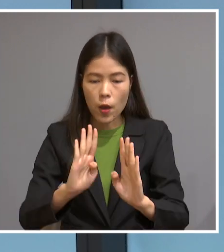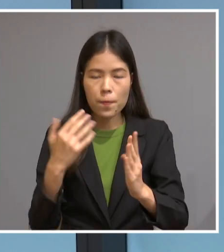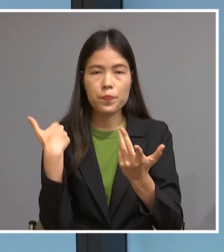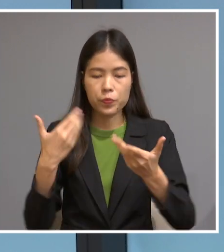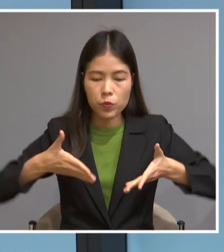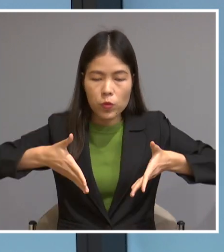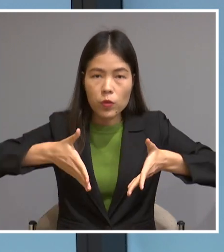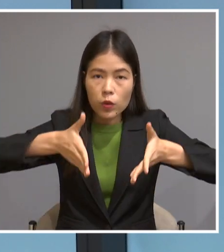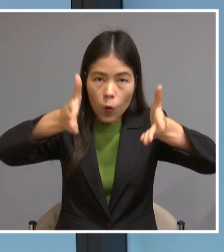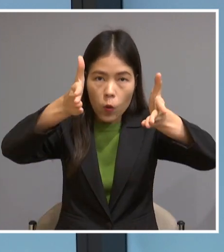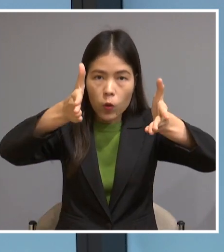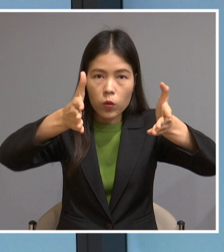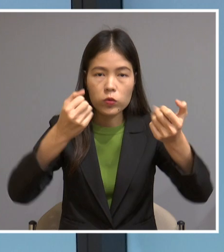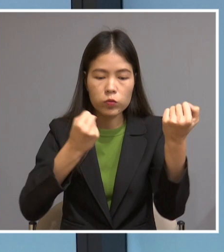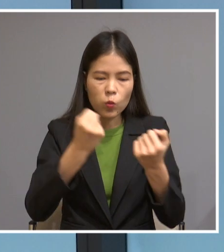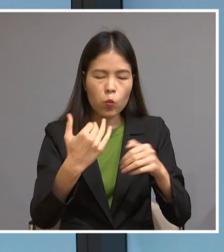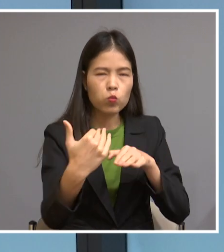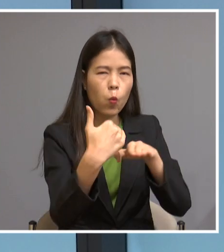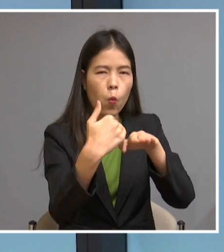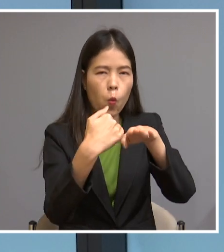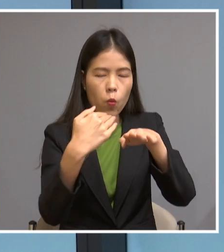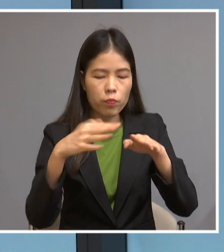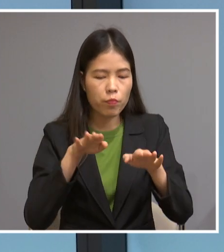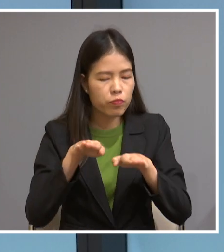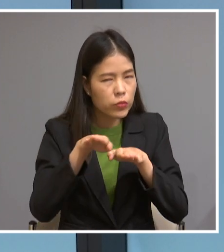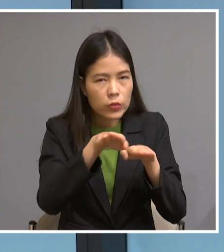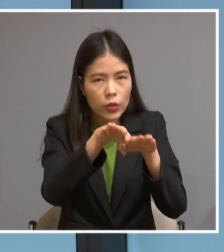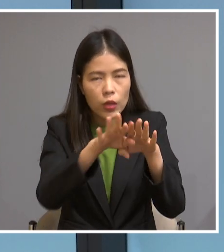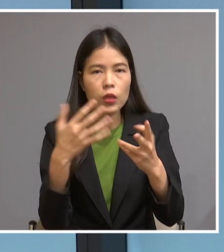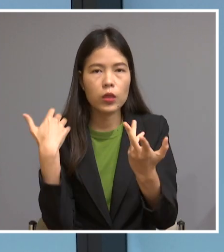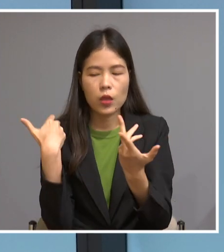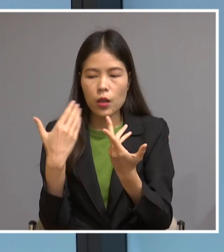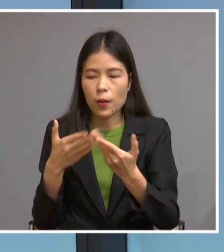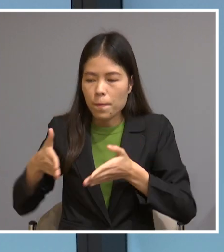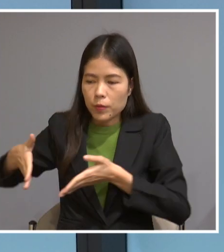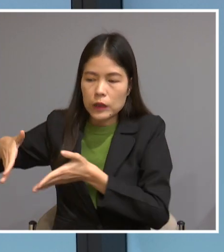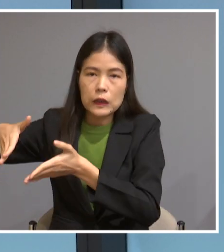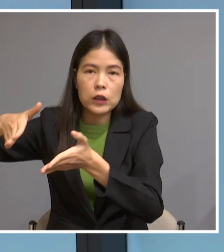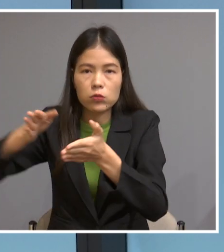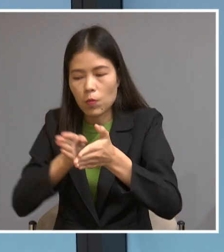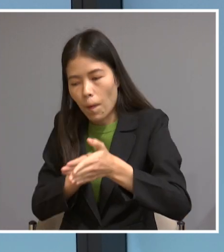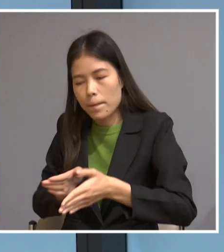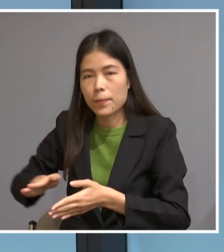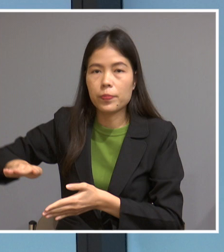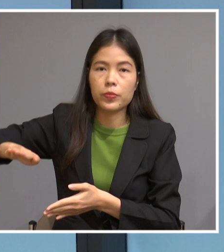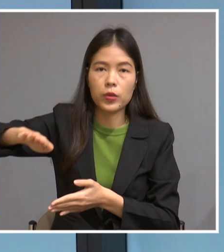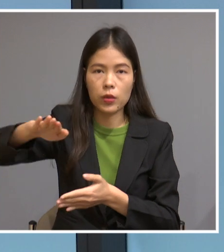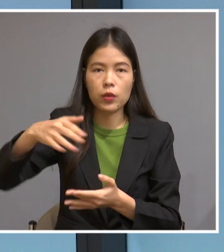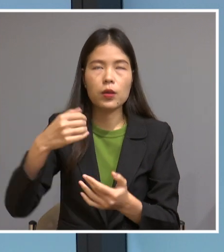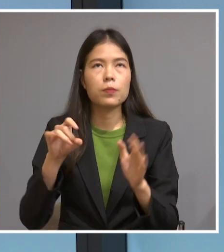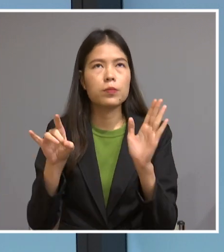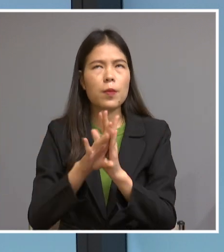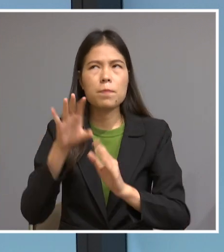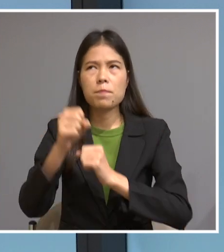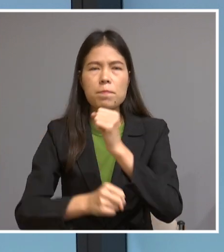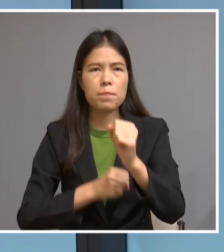เรี่ยง LawrenceEm Centralซึ่คาดวาการสําลวดออกแบบพ้องต้นจะเสร็ภัยในสิ้นเดือนฟรพมปี 1664ซึ่